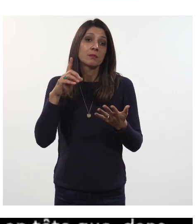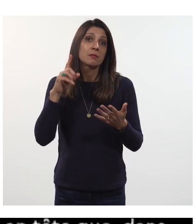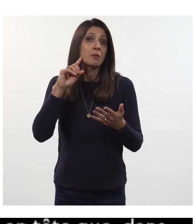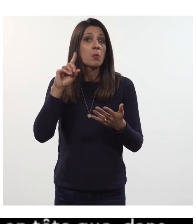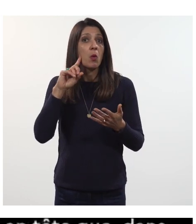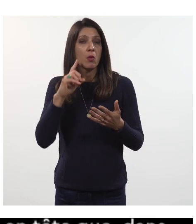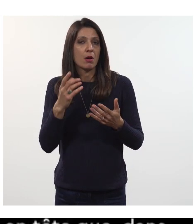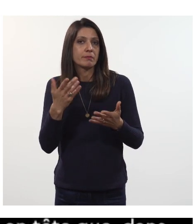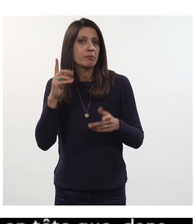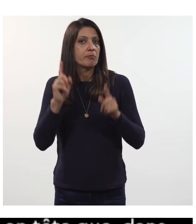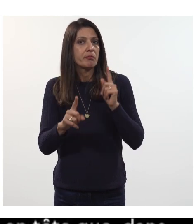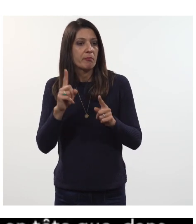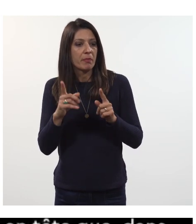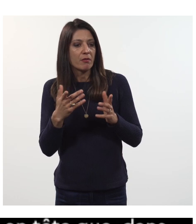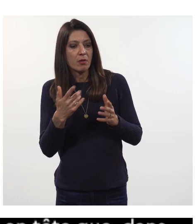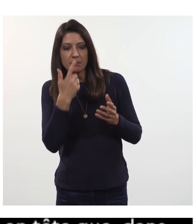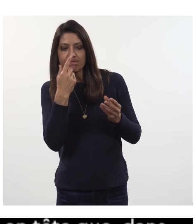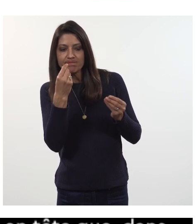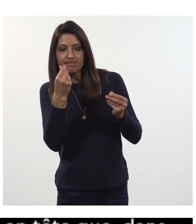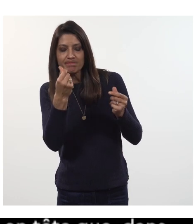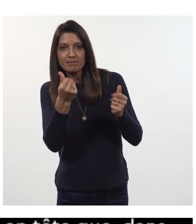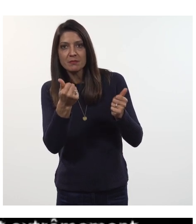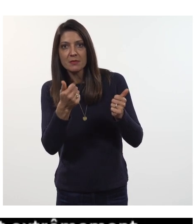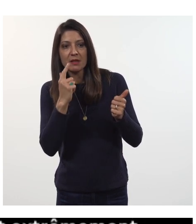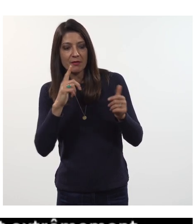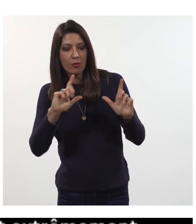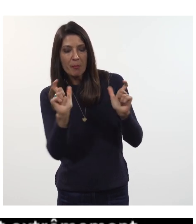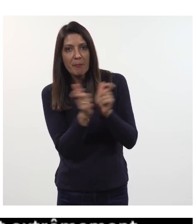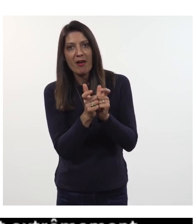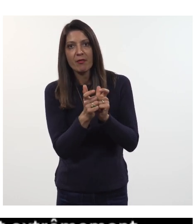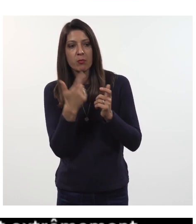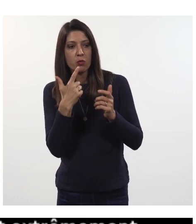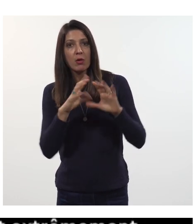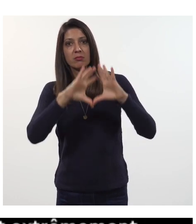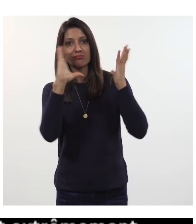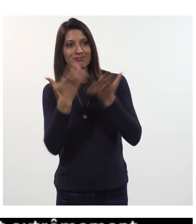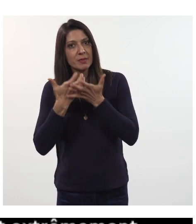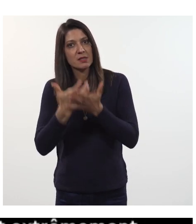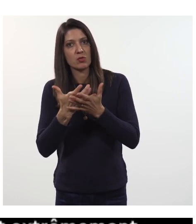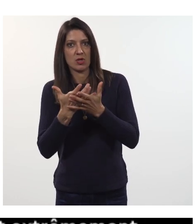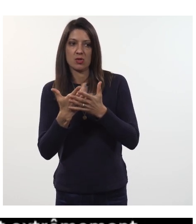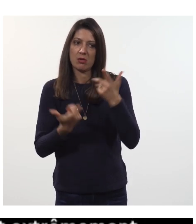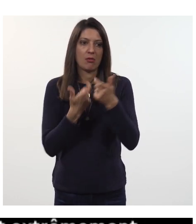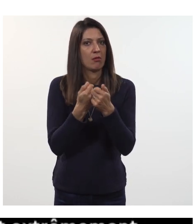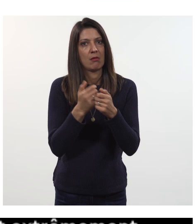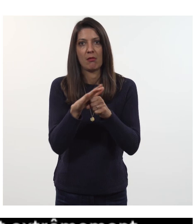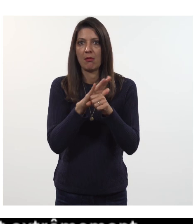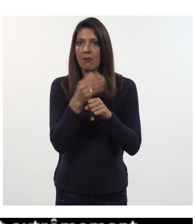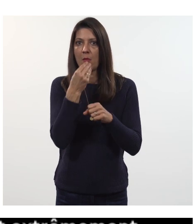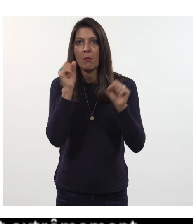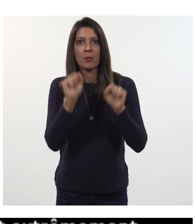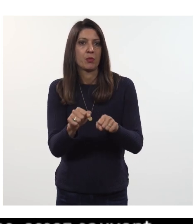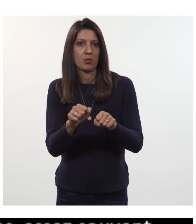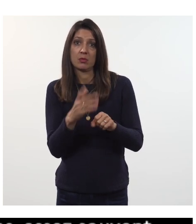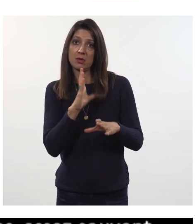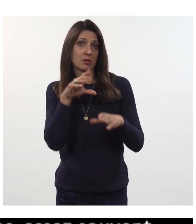mauvais pronostic, mais c'est un élément qui est incontournable de la prise en charge. Il ne faut pas dire que c'est normal, hein. Il faut voilà, que ça participe à la prise